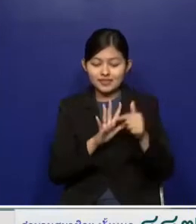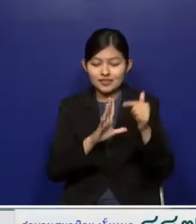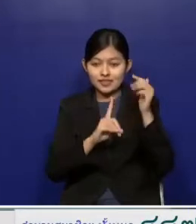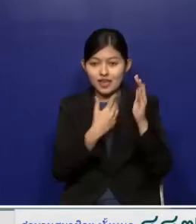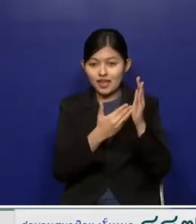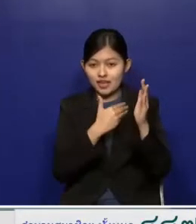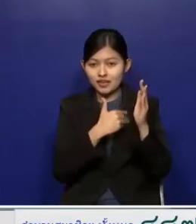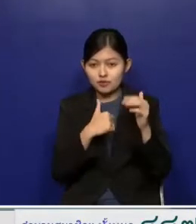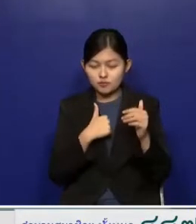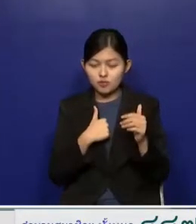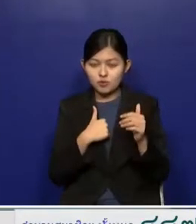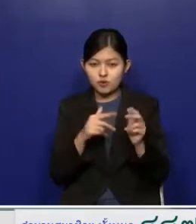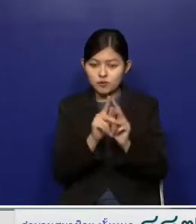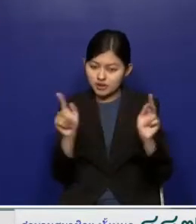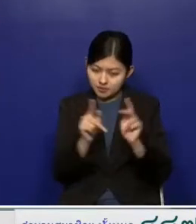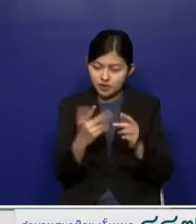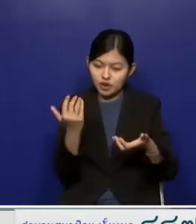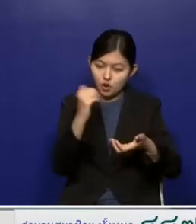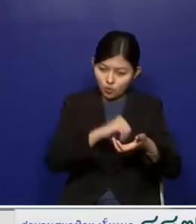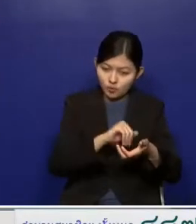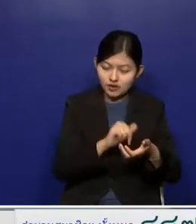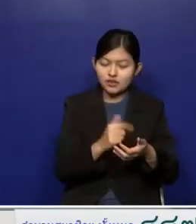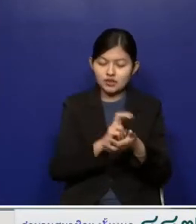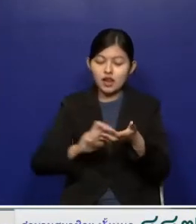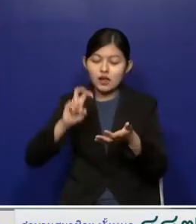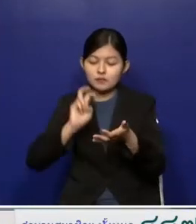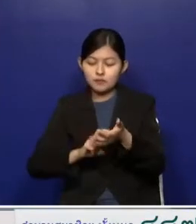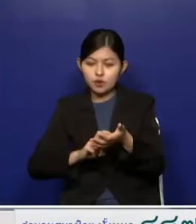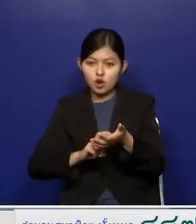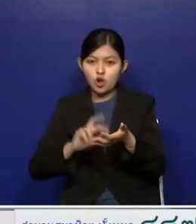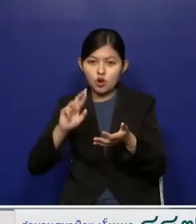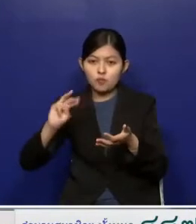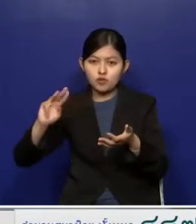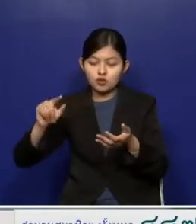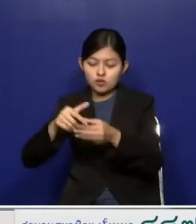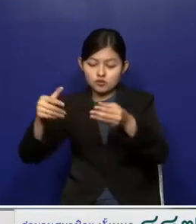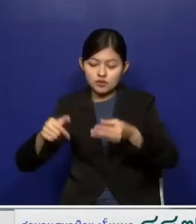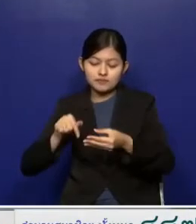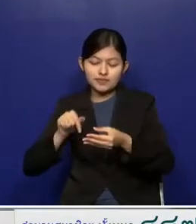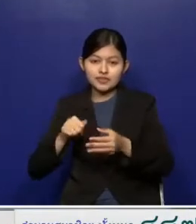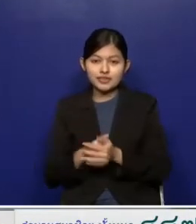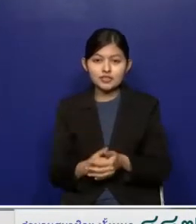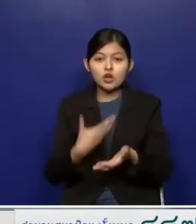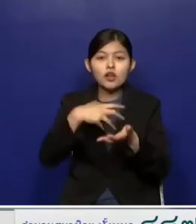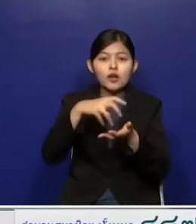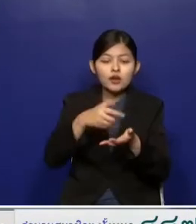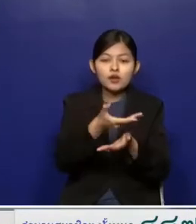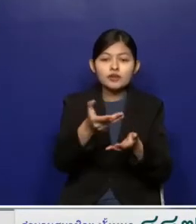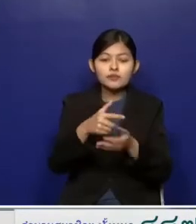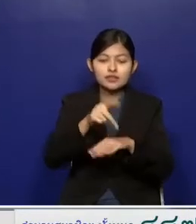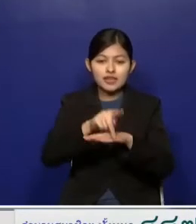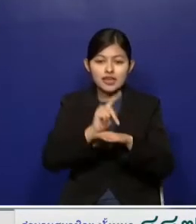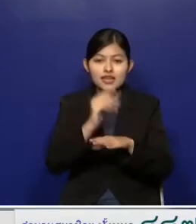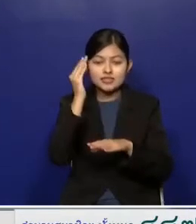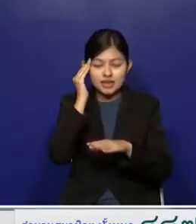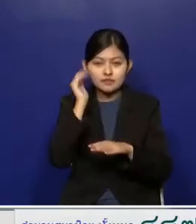นหนึ่งในก้ำตรีในขณะนั้น consumersึให้การรบรองมะติกร้ตรีฉบับนี้ด้วยต้เรีนทประธานครัว่า แนวค